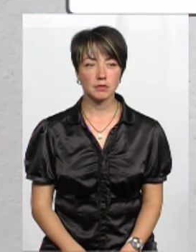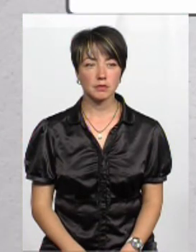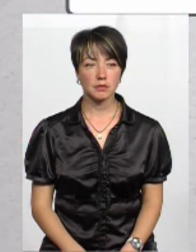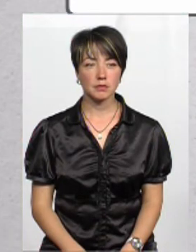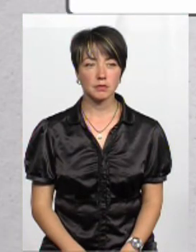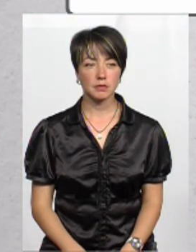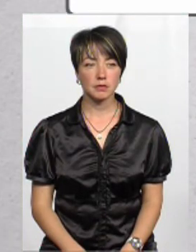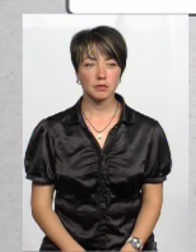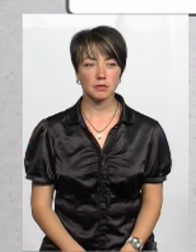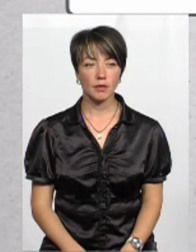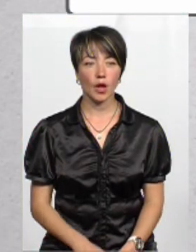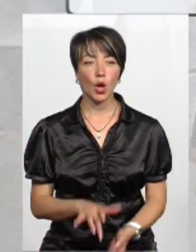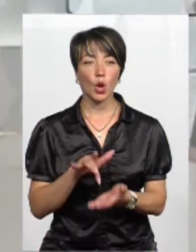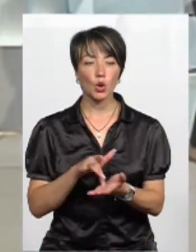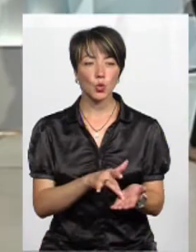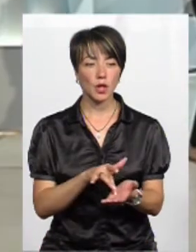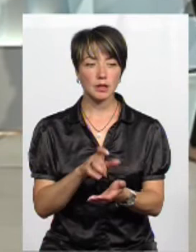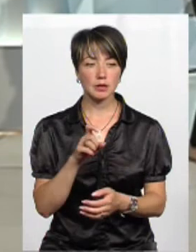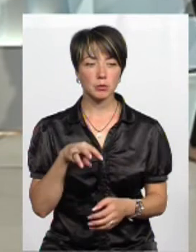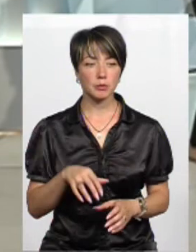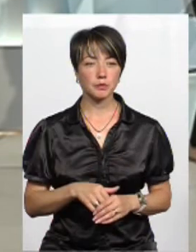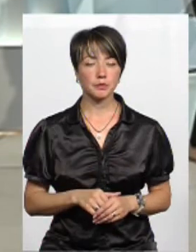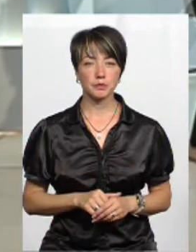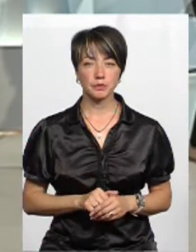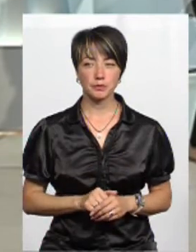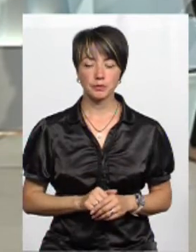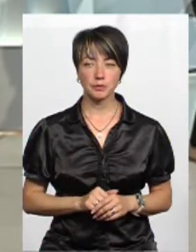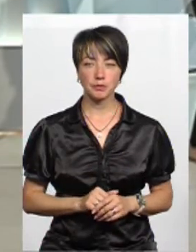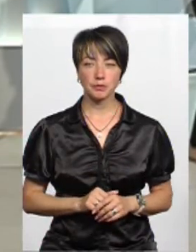Прошу. Туризм. Прошу, туризм.